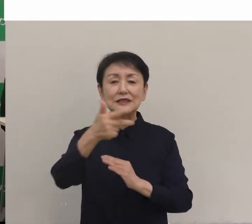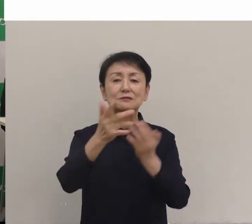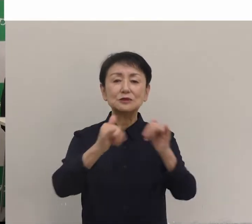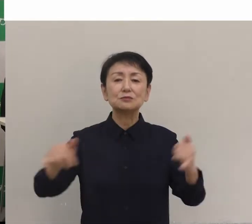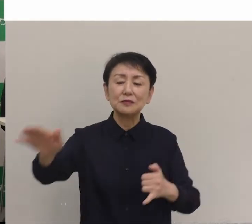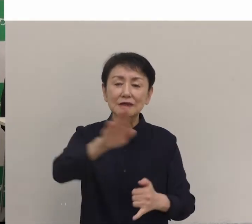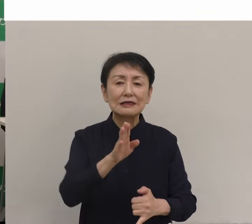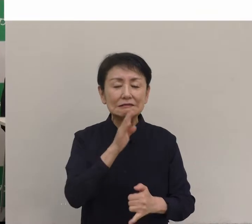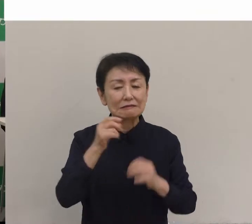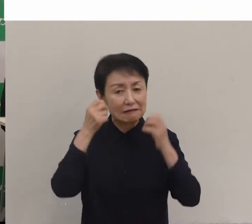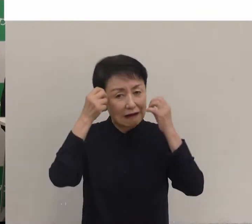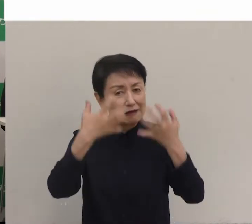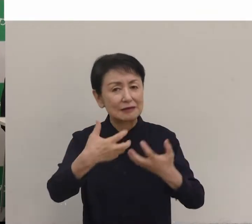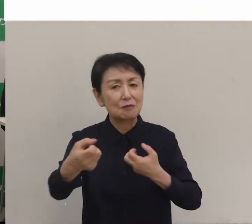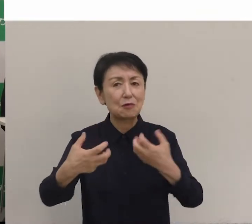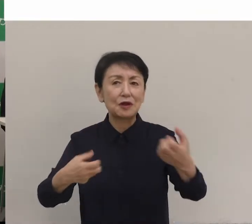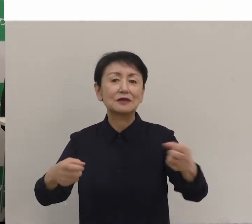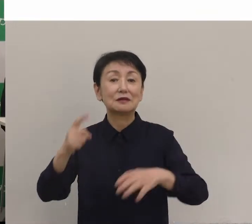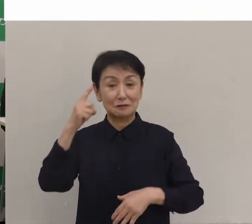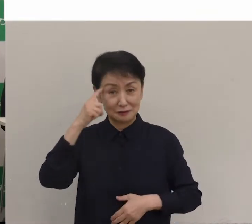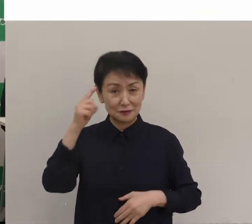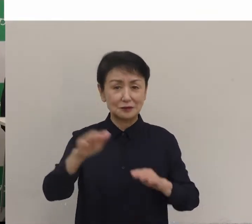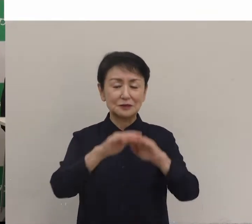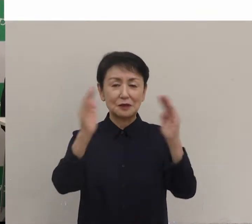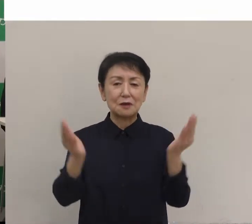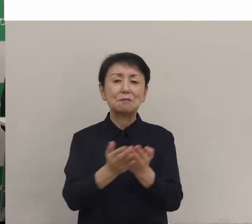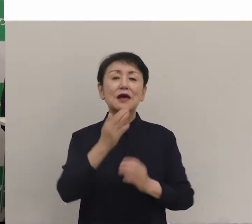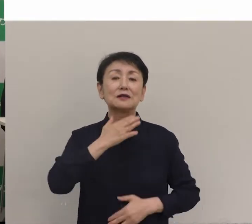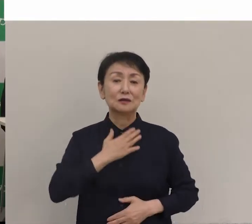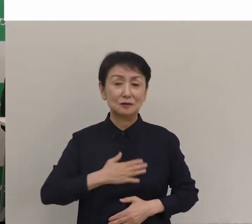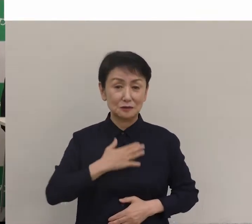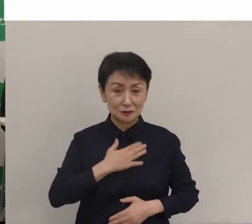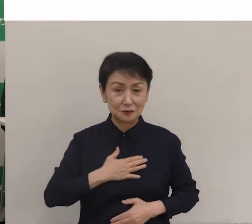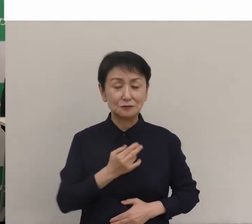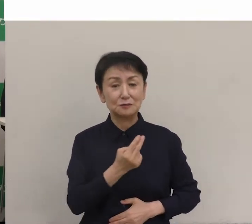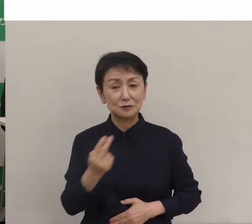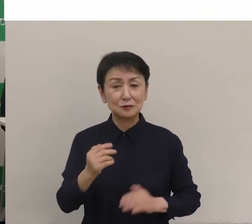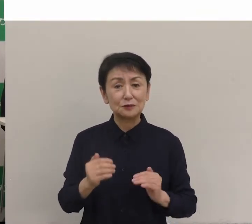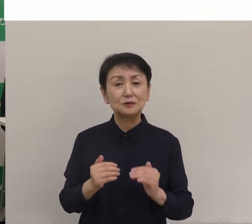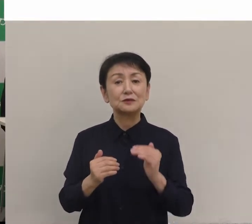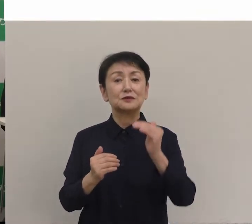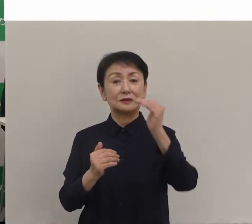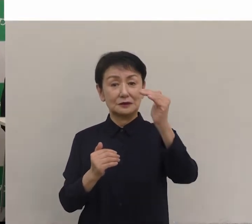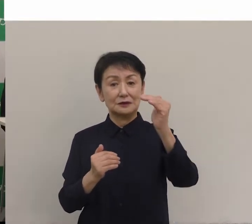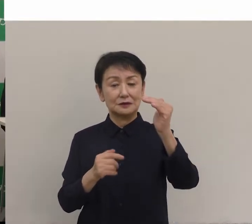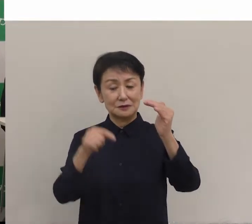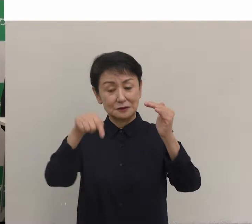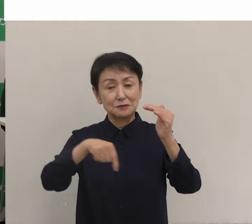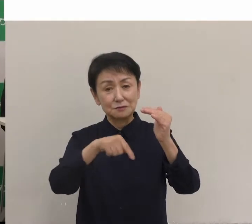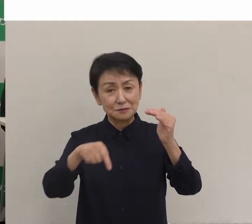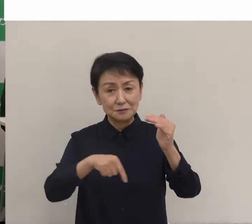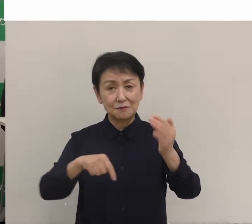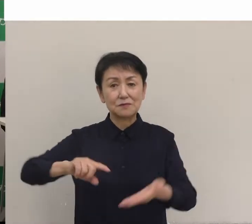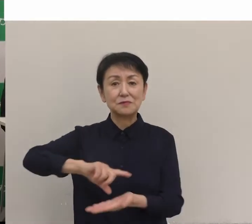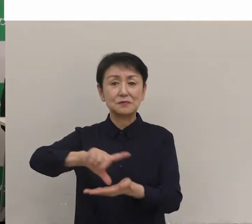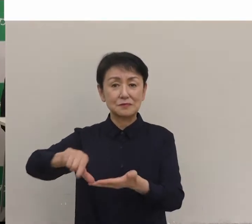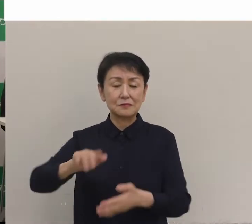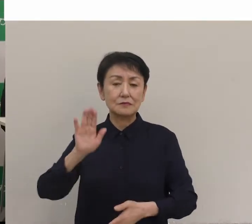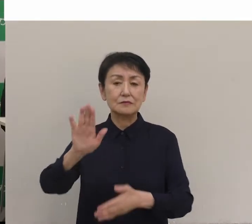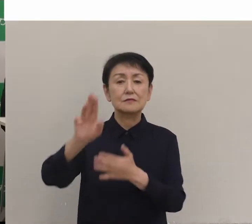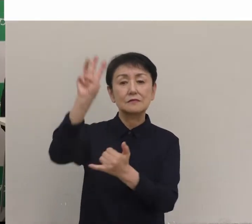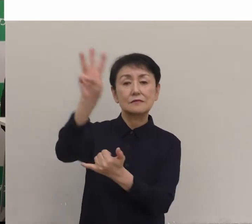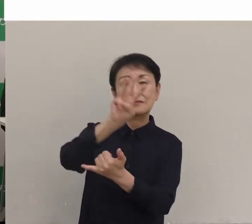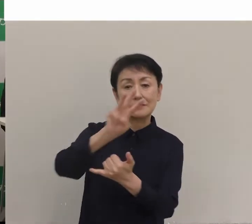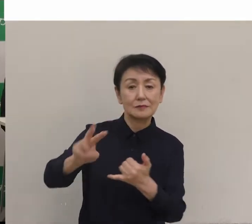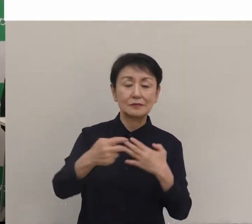ております。前年度に比べ満足度の上昇率が高かった項目とすると、地域における防災活動、医